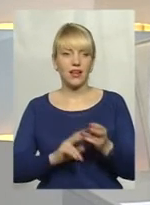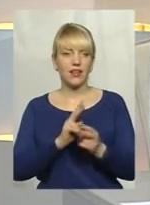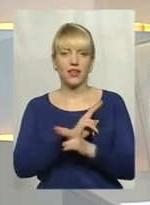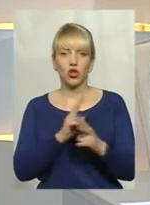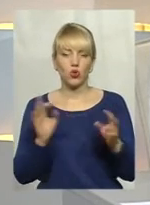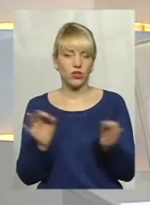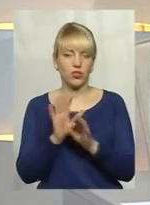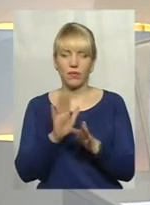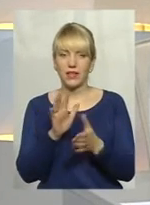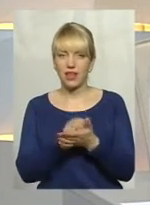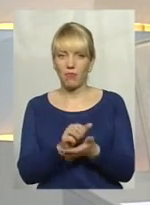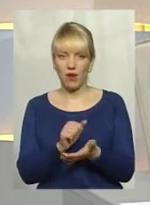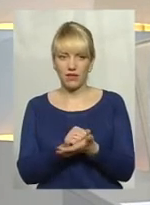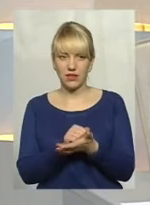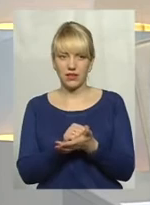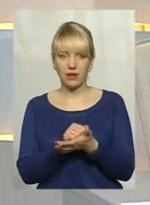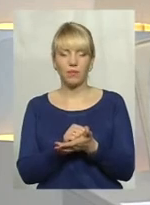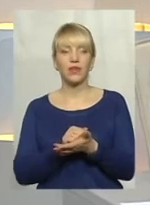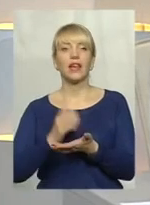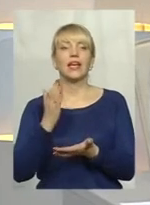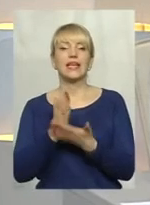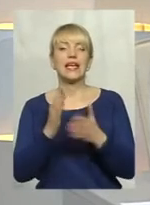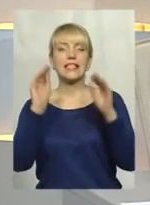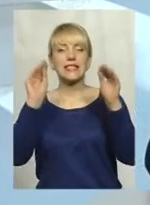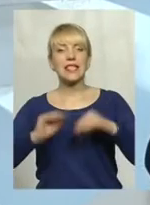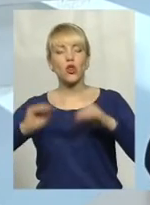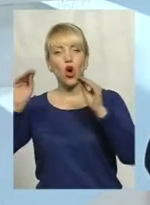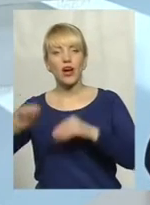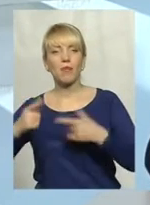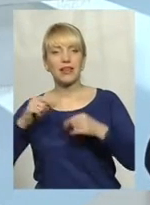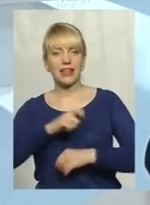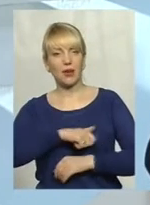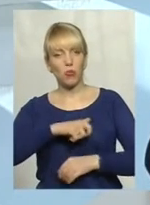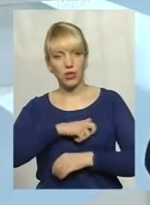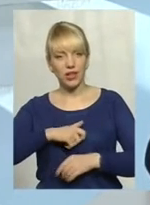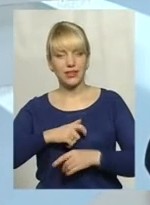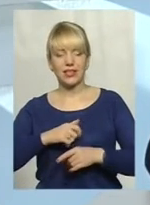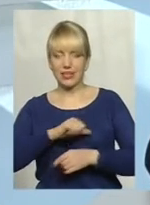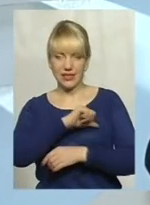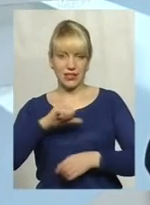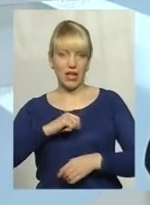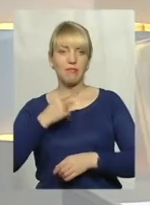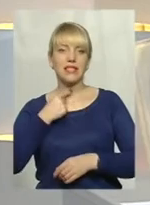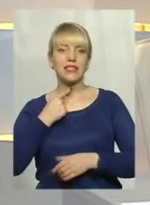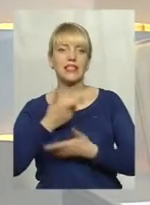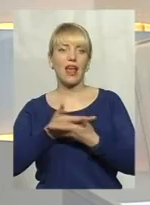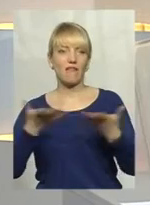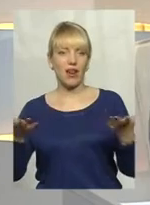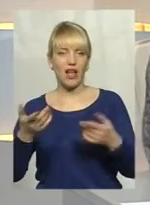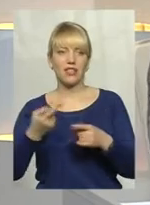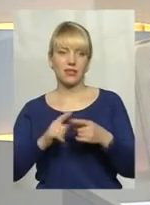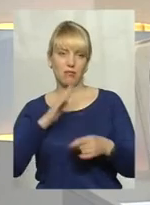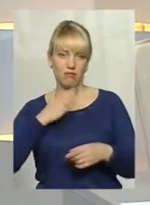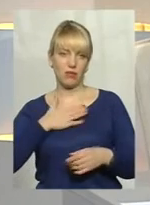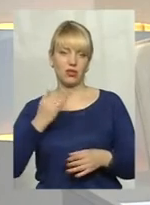займався. Є стенограми, де депутати яскраво ну, самі заявляли, це мій